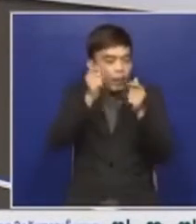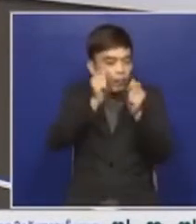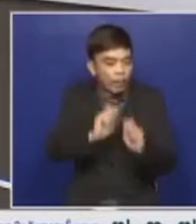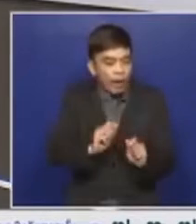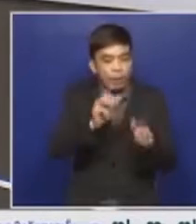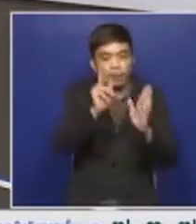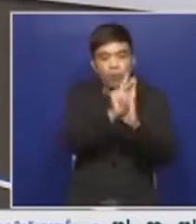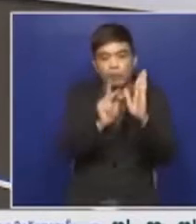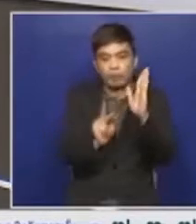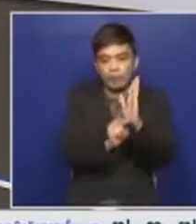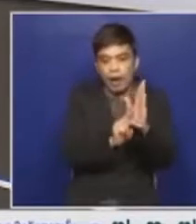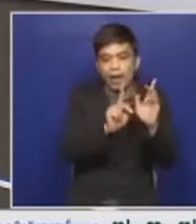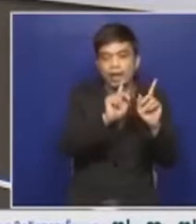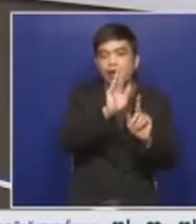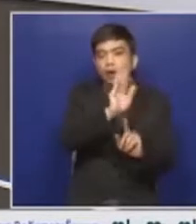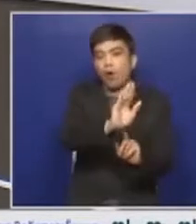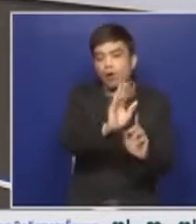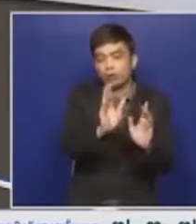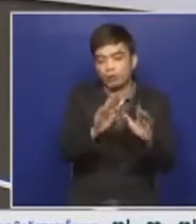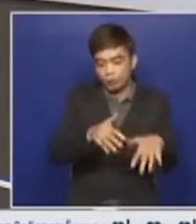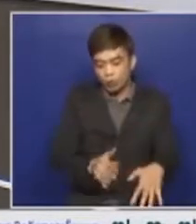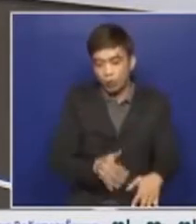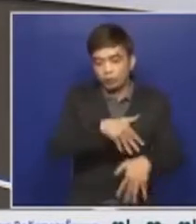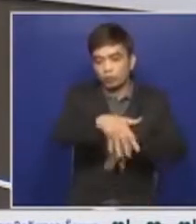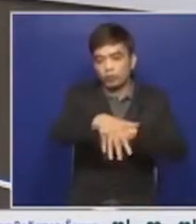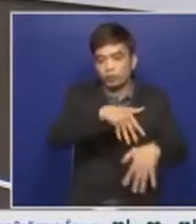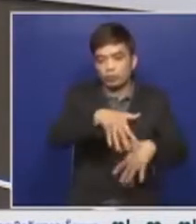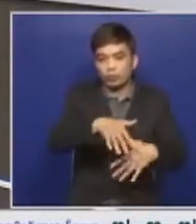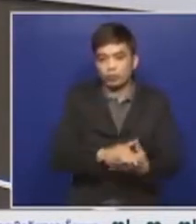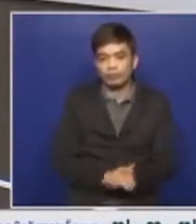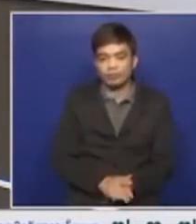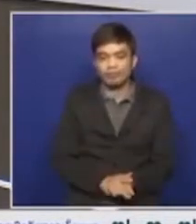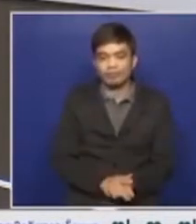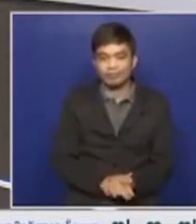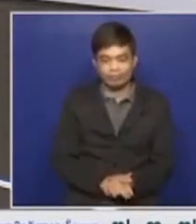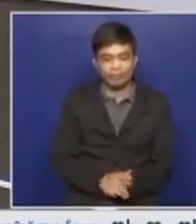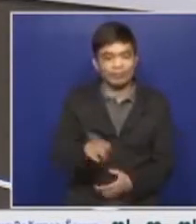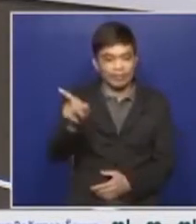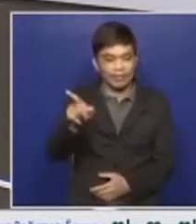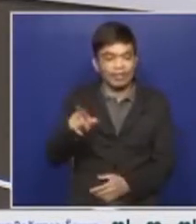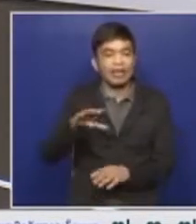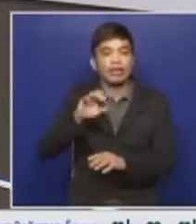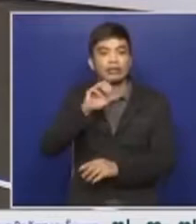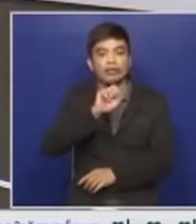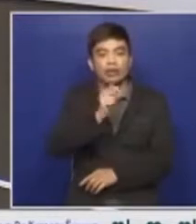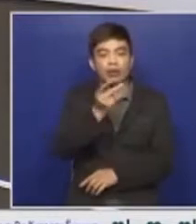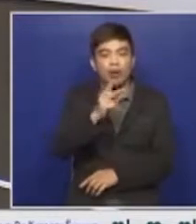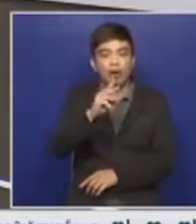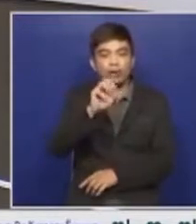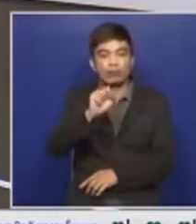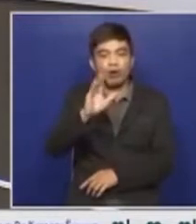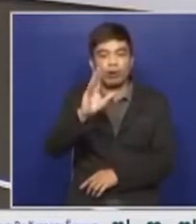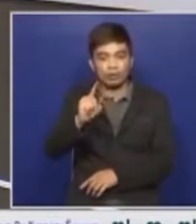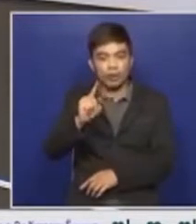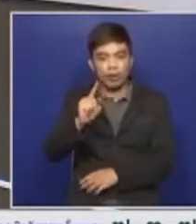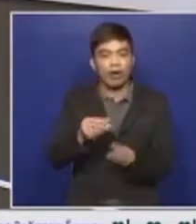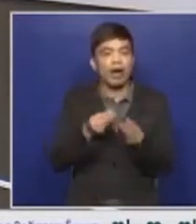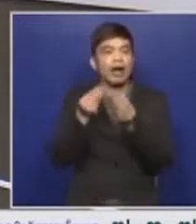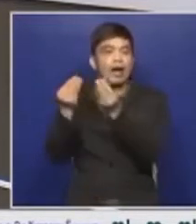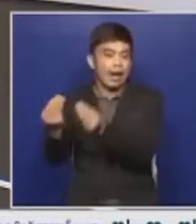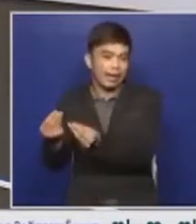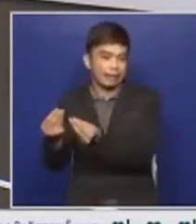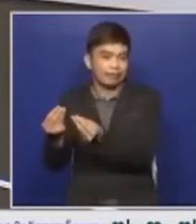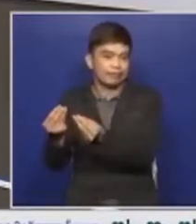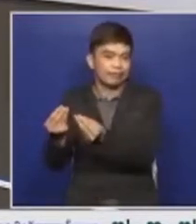และธรรมนูญที่ประชาชนต้องการย่อมไม่มีพื้นที่สำหรับมรดกทั้งหลายที่คอยช-ชได้ส่งมอบให้กับลูก